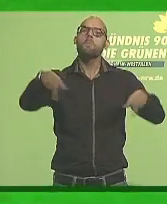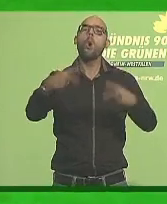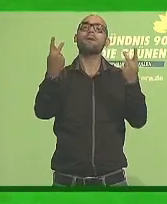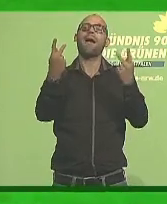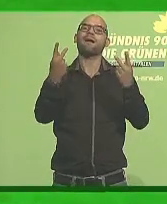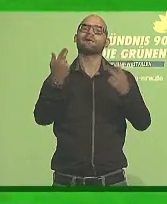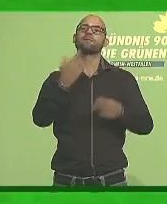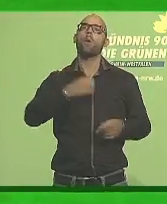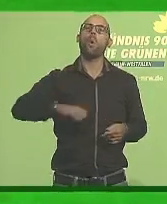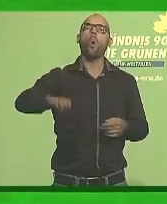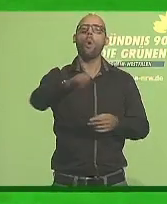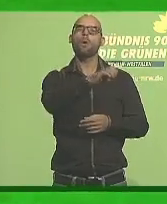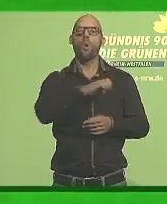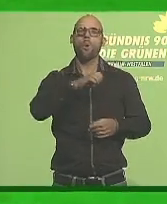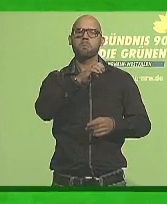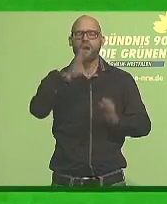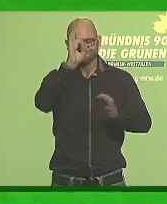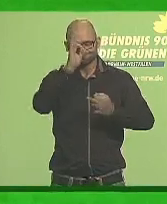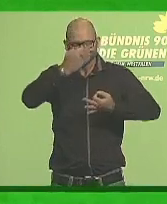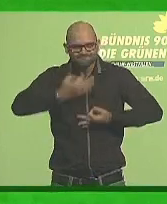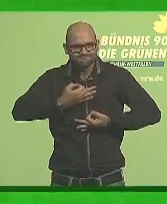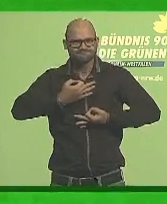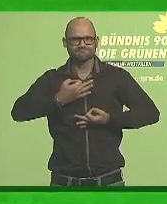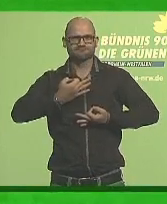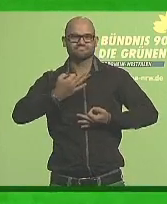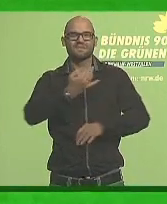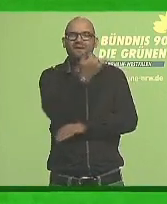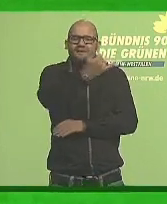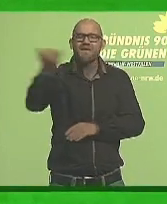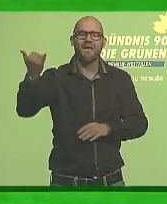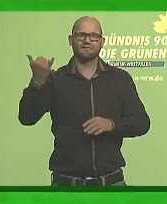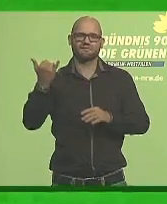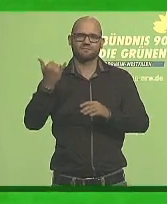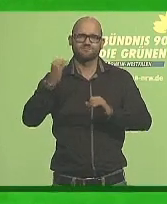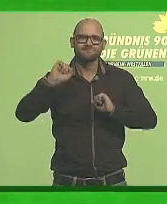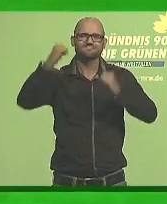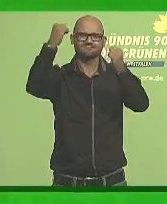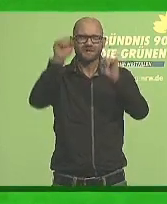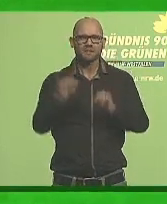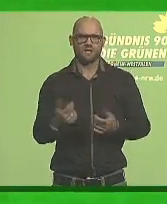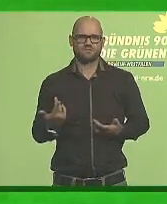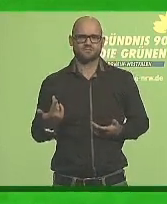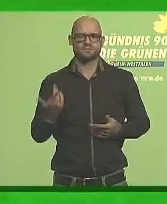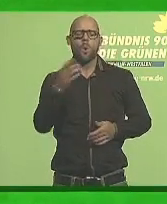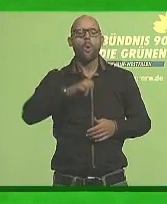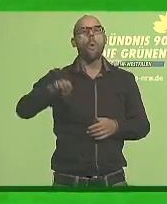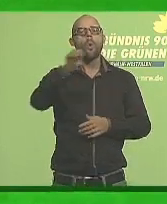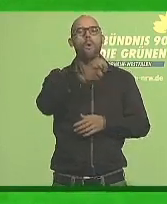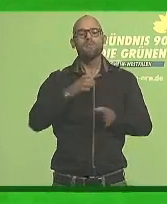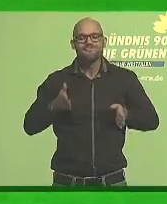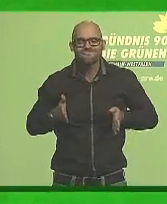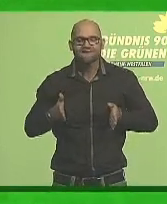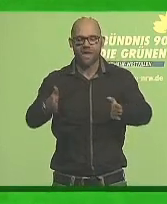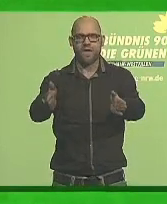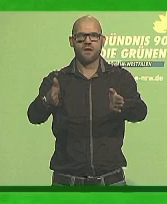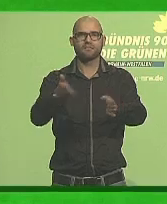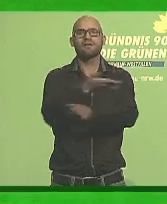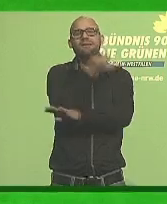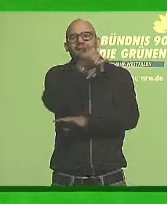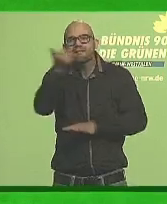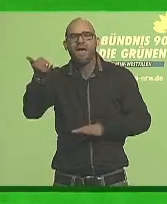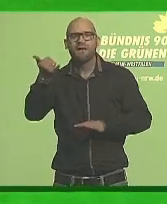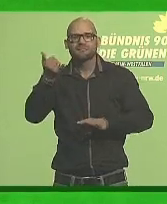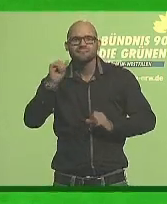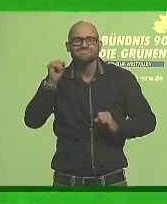des europäischen Prozesses beizutragen. Wofür steht dieser europäische Weg? Meiner Meinung nach steht er bis